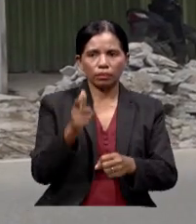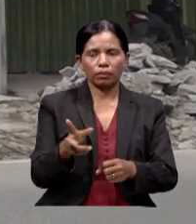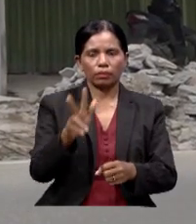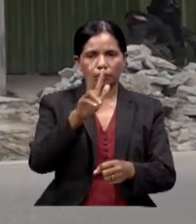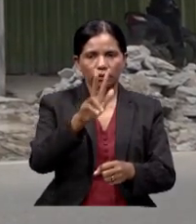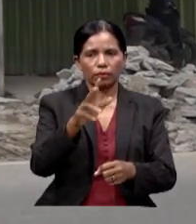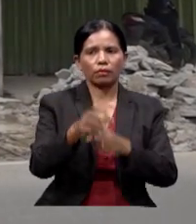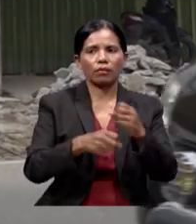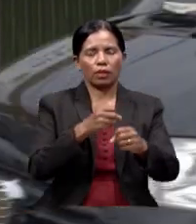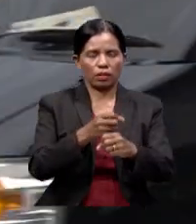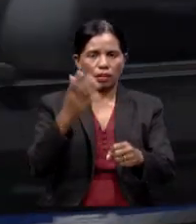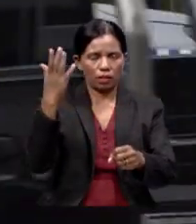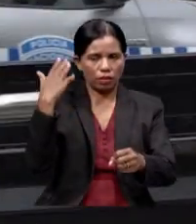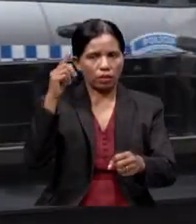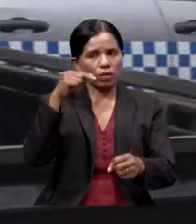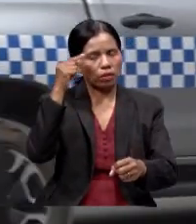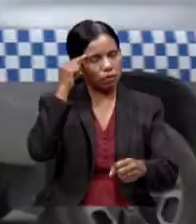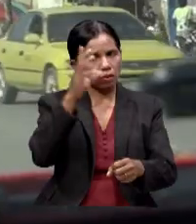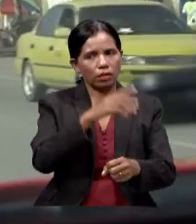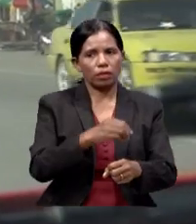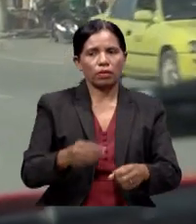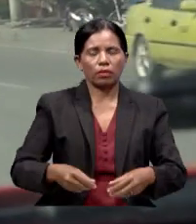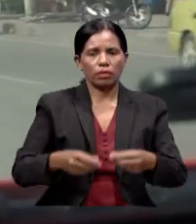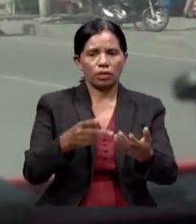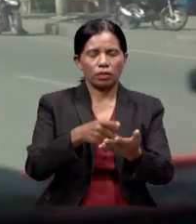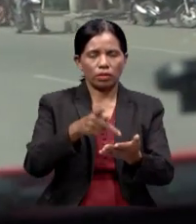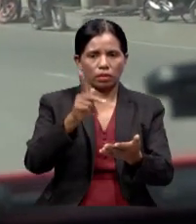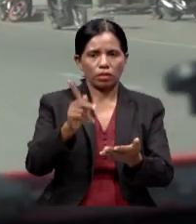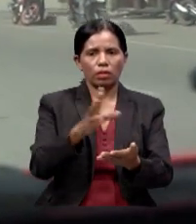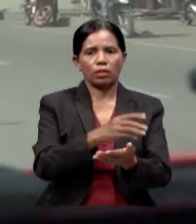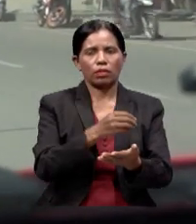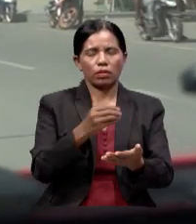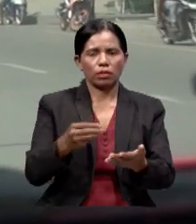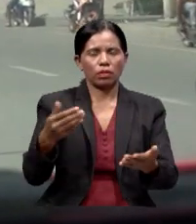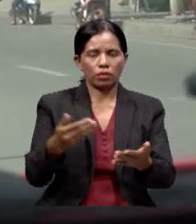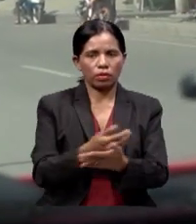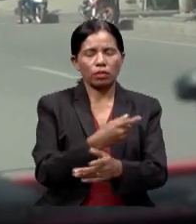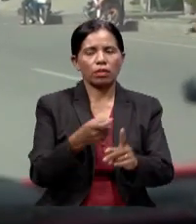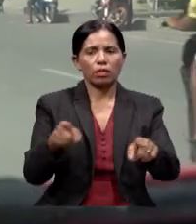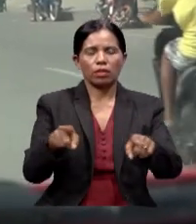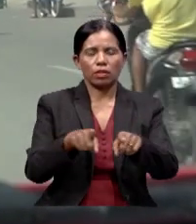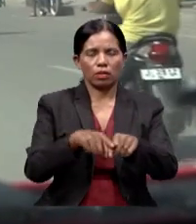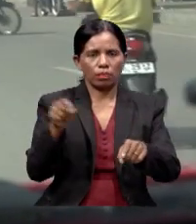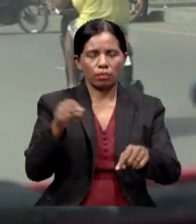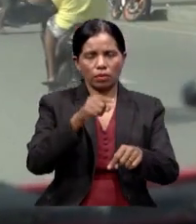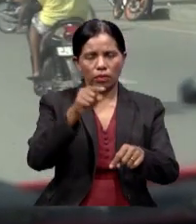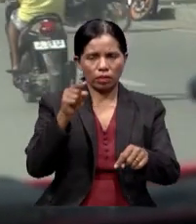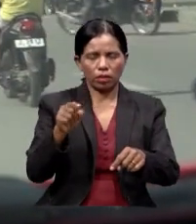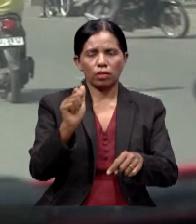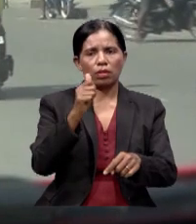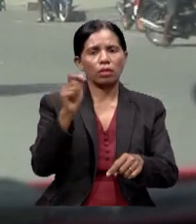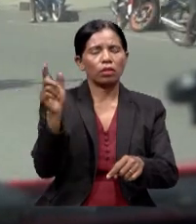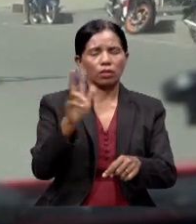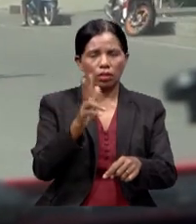resintolu iha tinang kotuk governo introdu imposto selectivo consumo fon composto husi porcento sanulo total